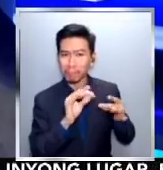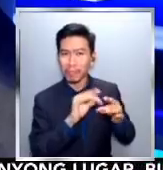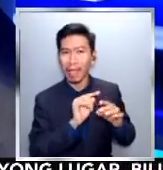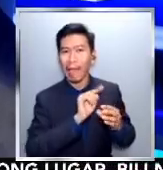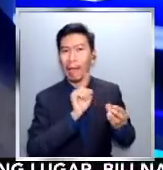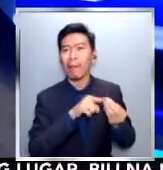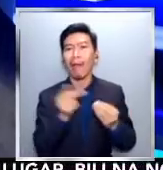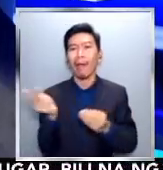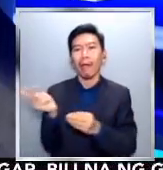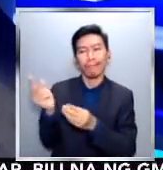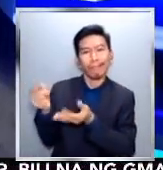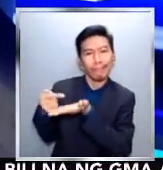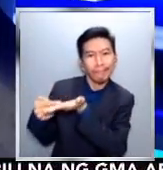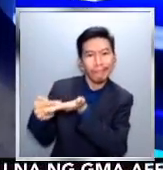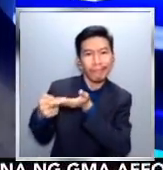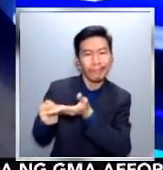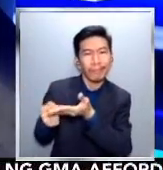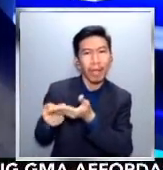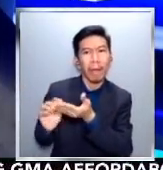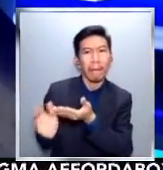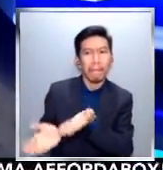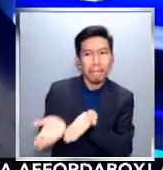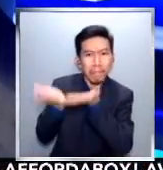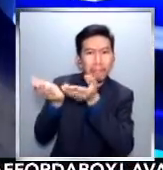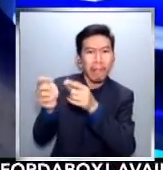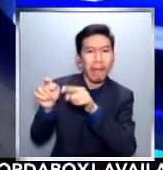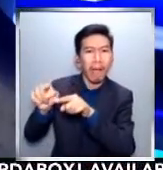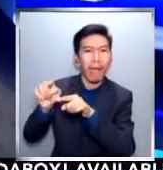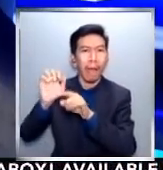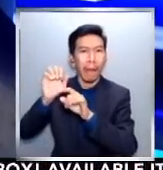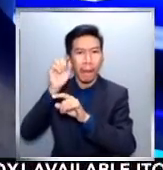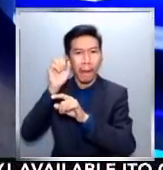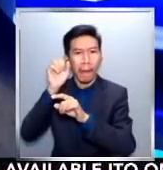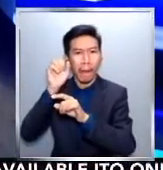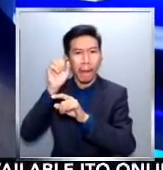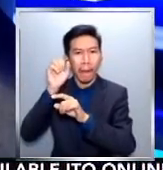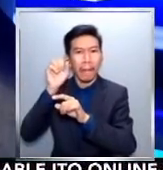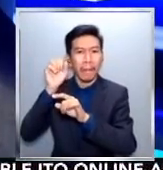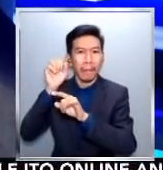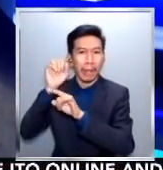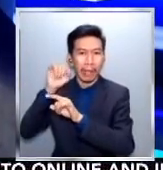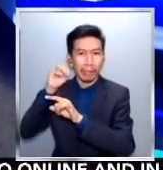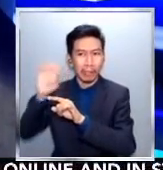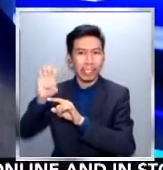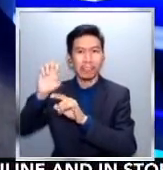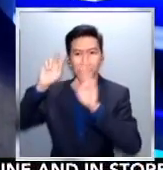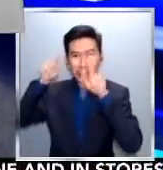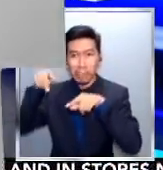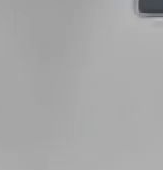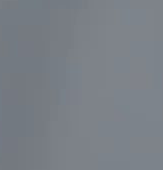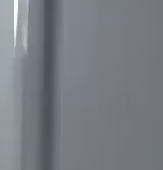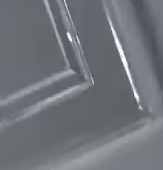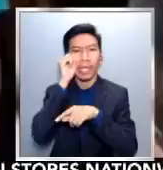pagka-vice presidente ng senadora sakaling tatakbo sa pagka-presidente ang alkalde. Nakatutok si Joseph Boro.